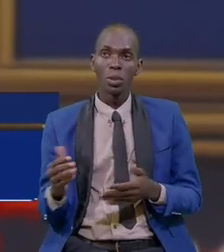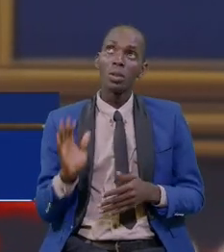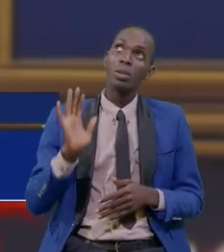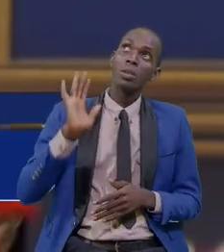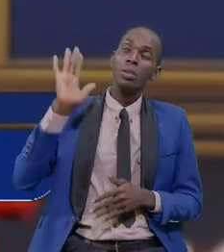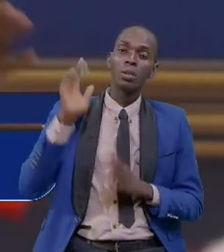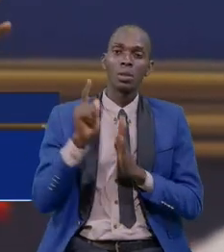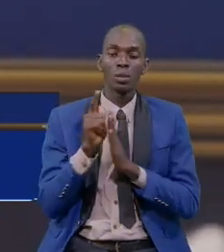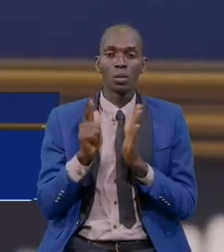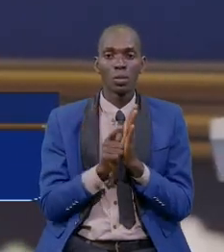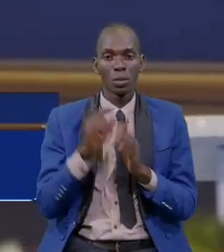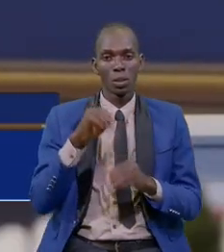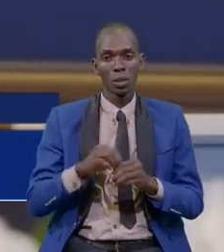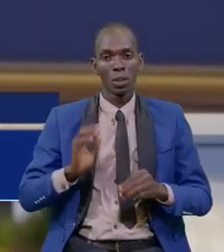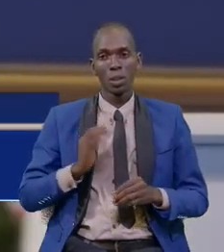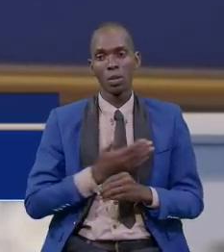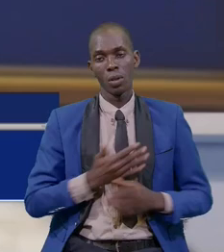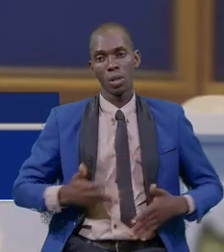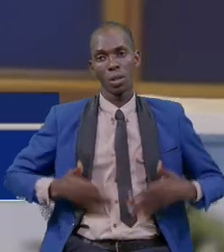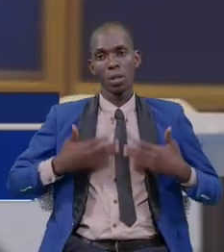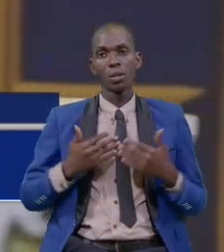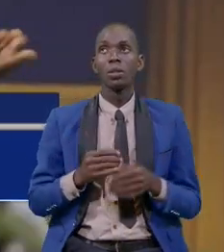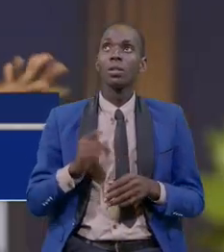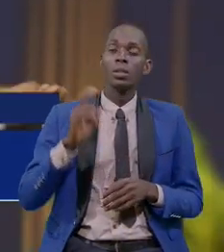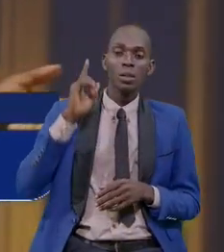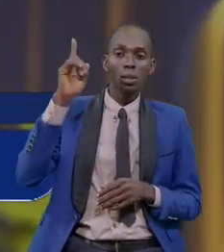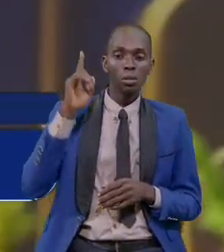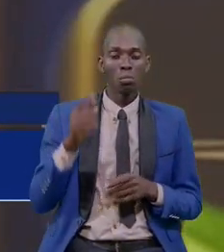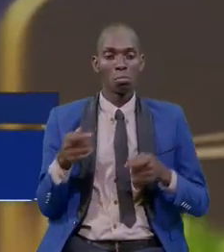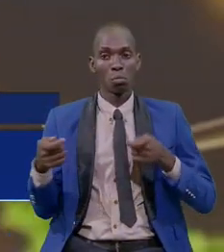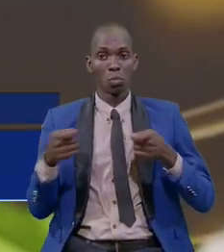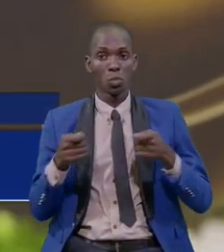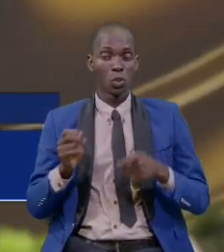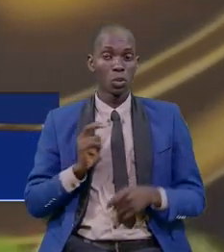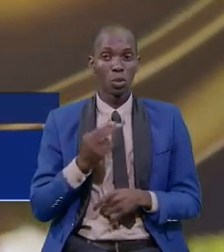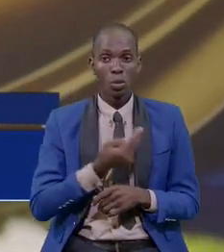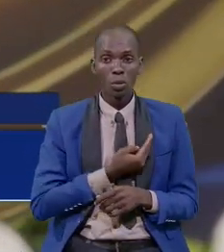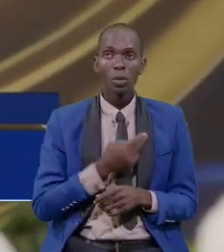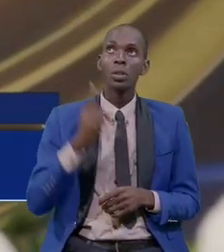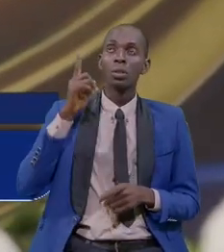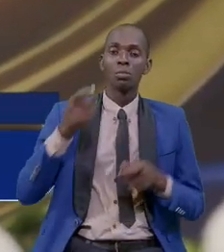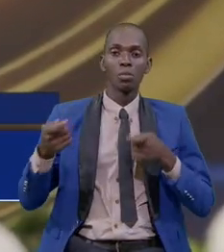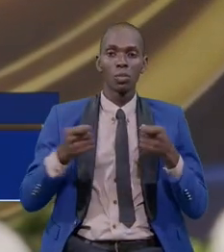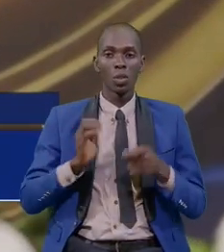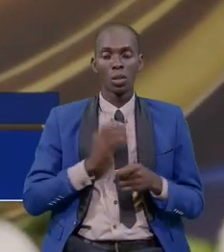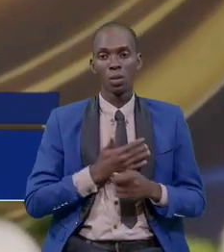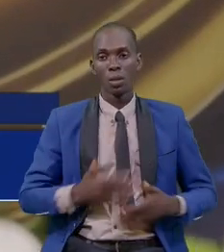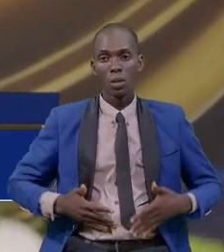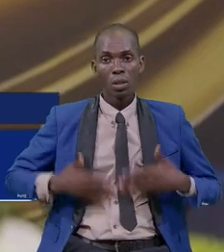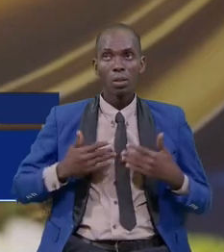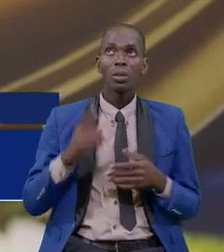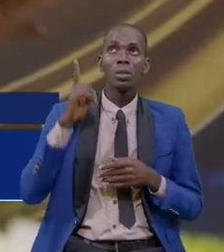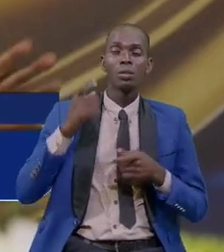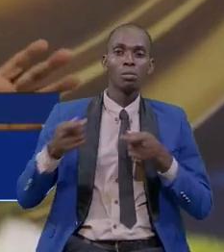le règne dans nos vies. Il règne nos pensées. Il règne dans nos vies. Il règne dans